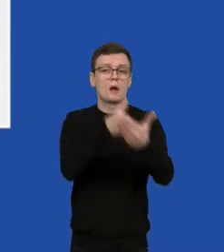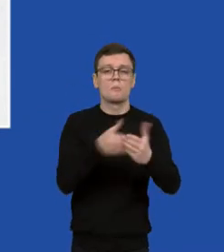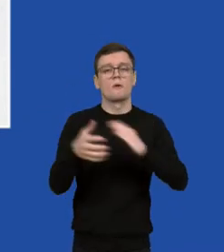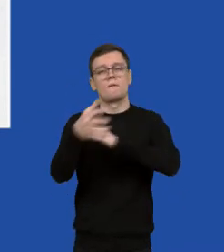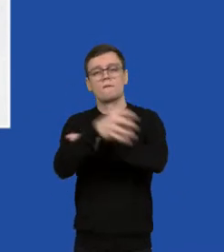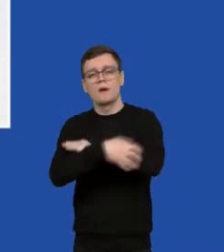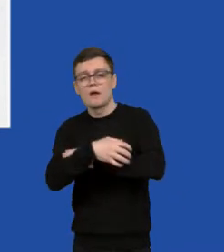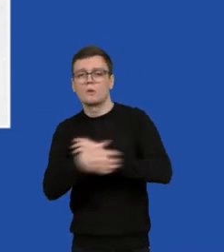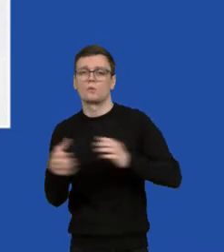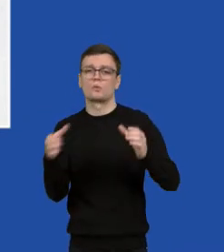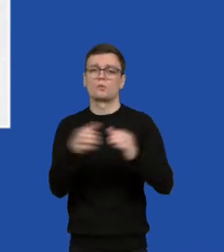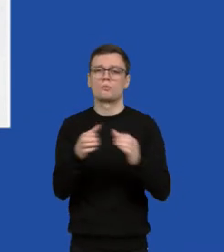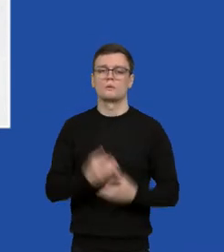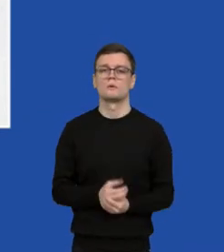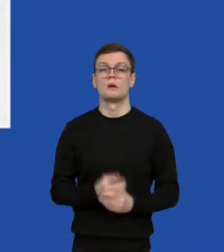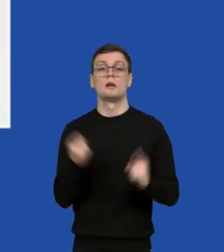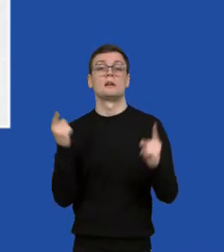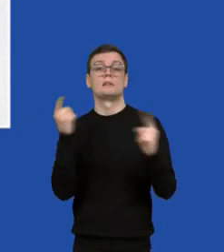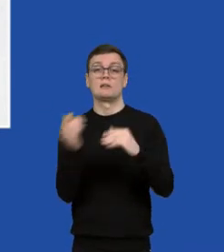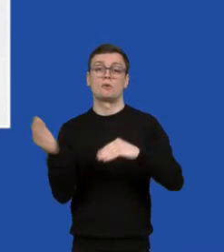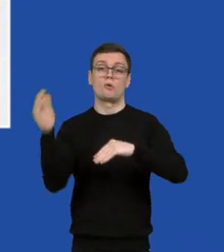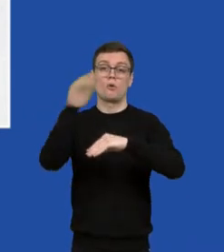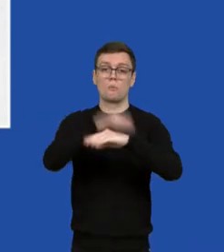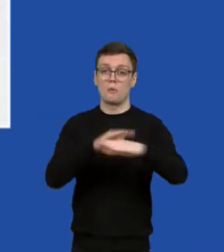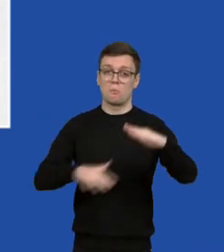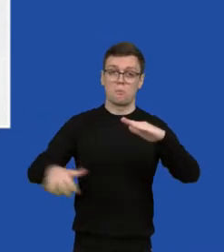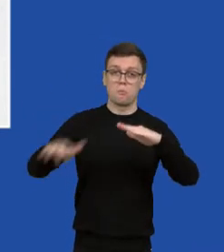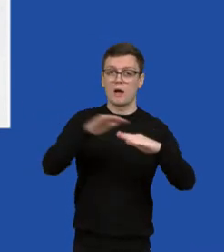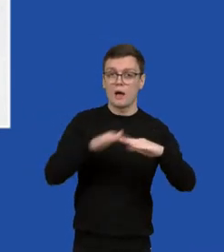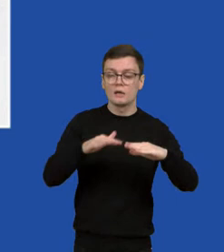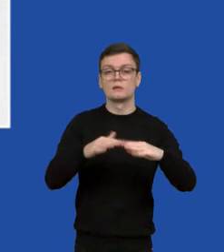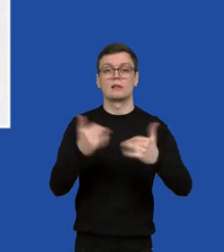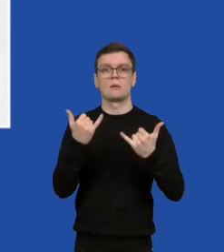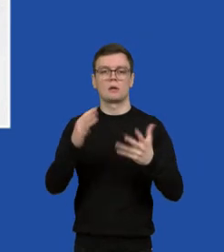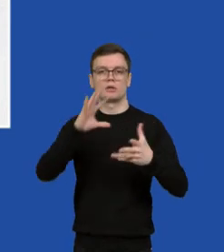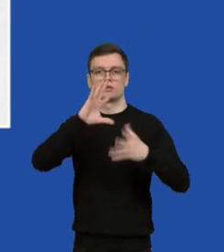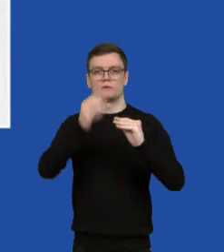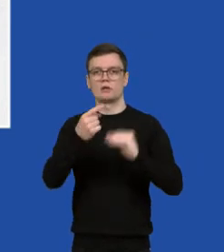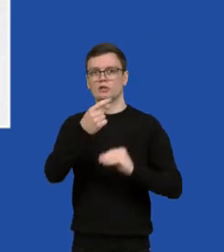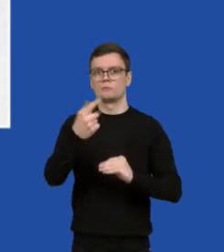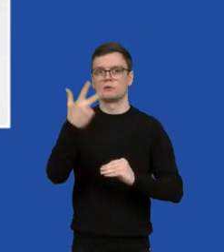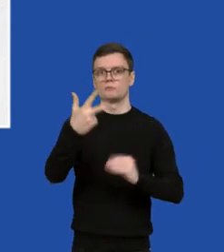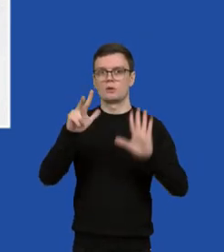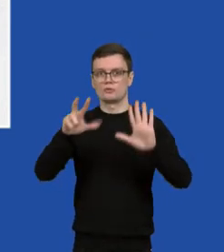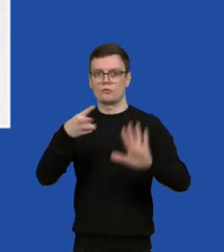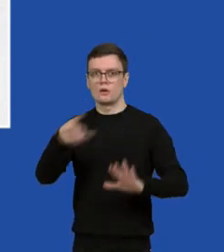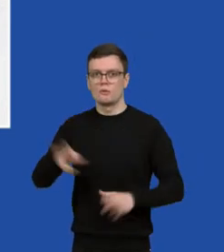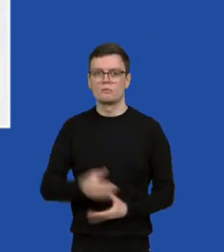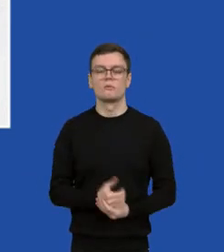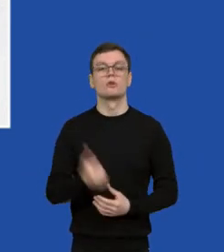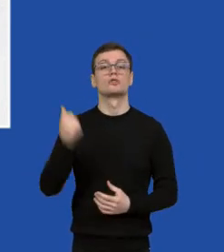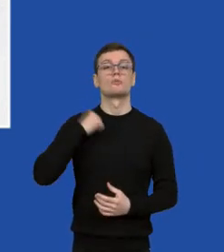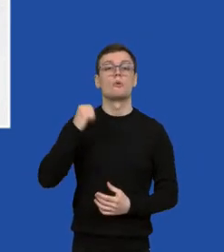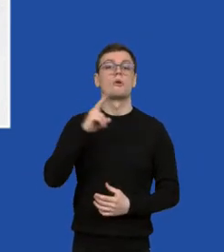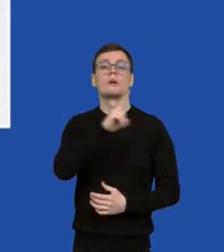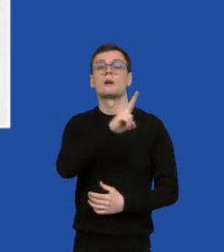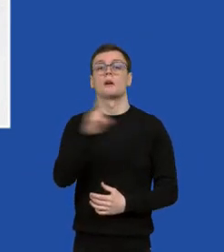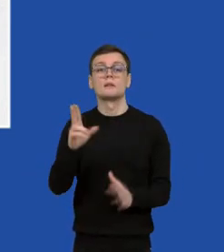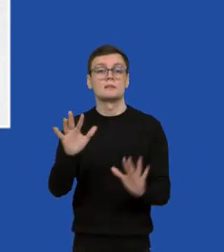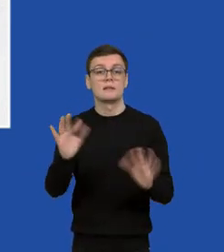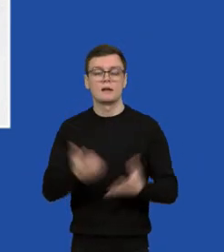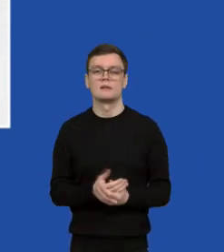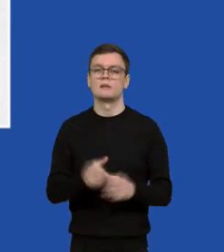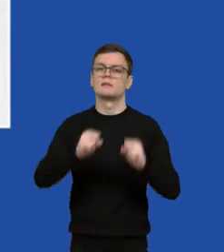Tikslinių kompensacijų bazė padidinus iki 138 eurų. Žmonėm, kuriem nustatytas tam tikro lygio specialusis